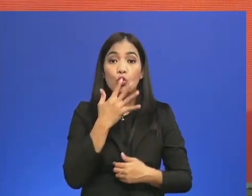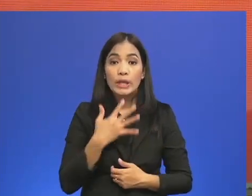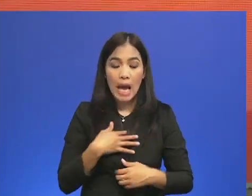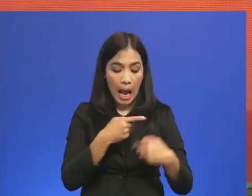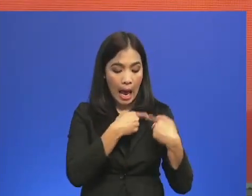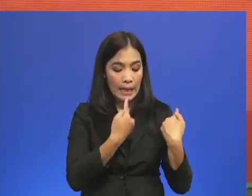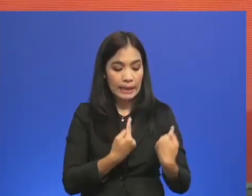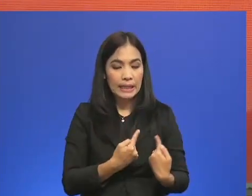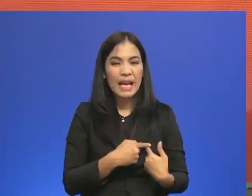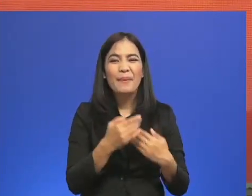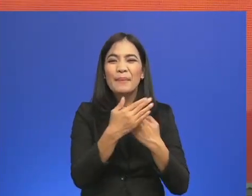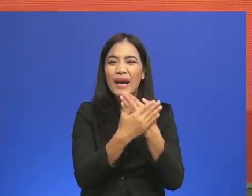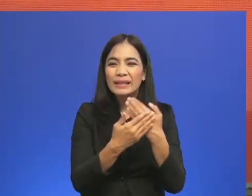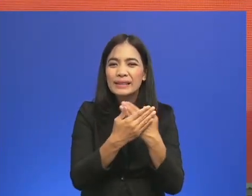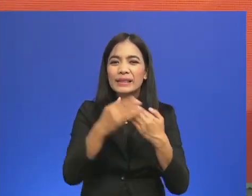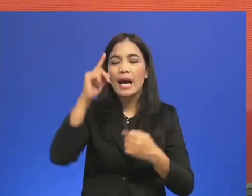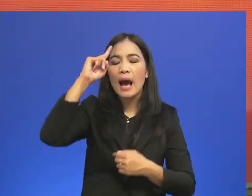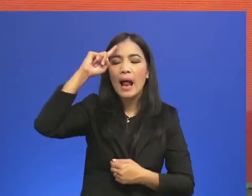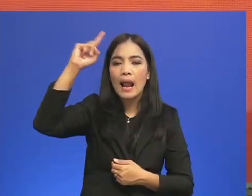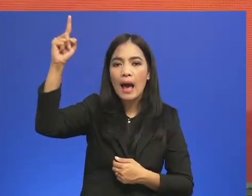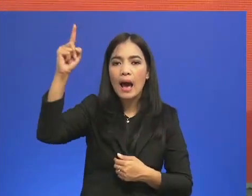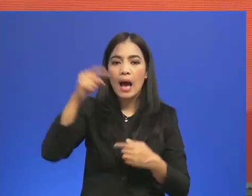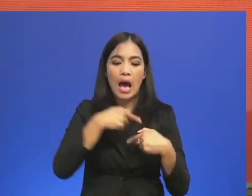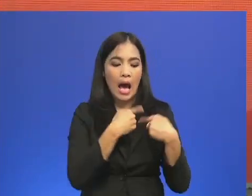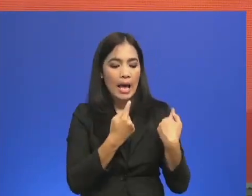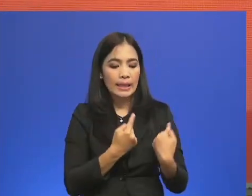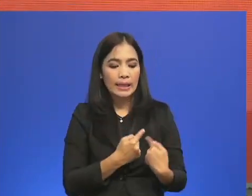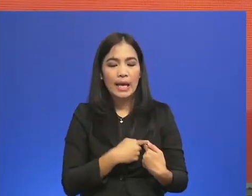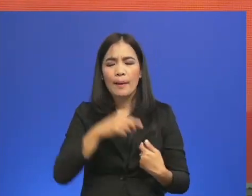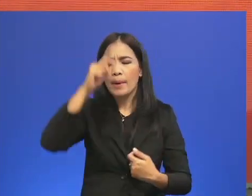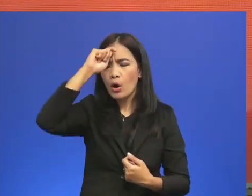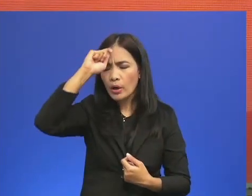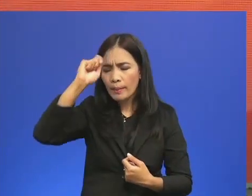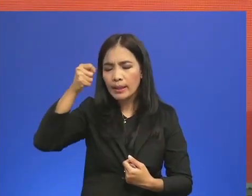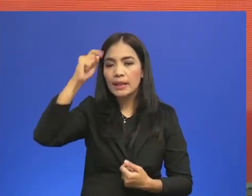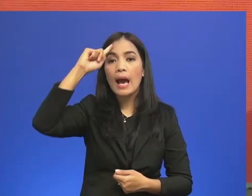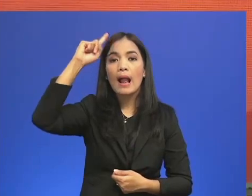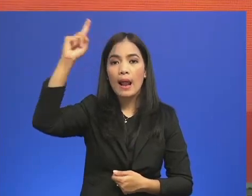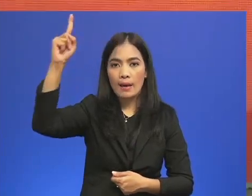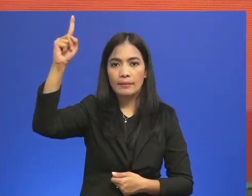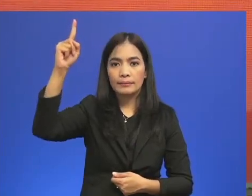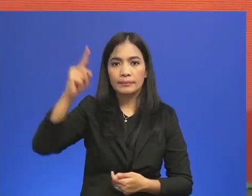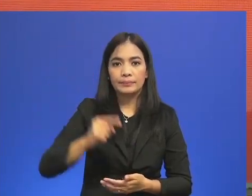mengasihi Allah, hati yang bersedia menghormati Allah.